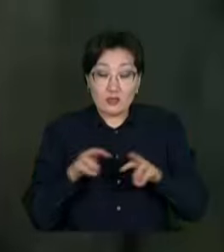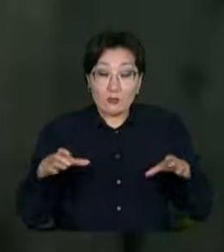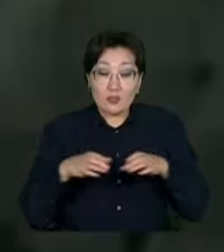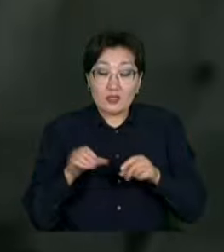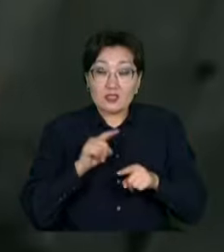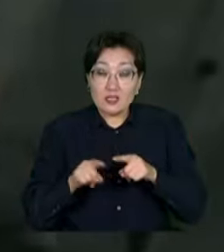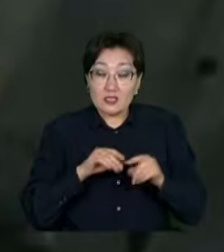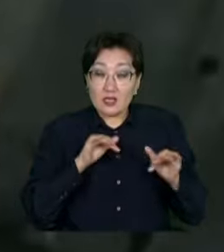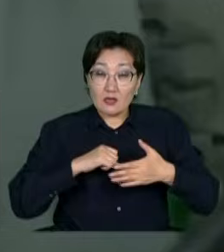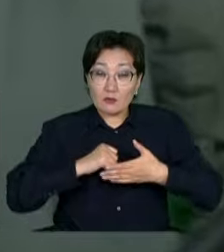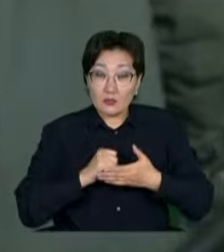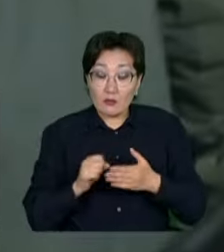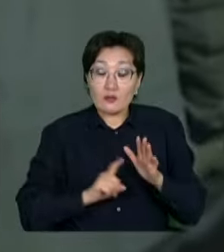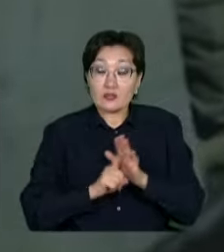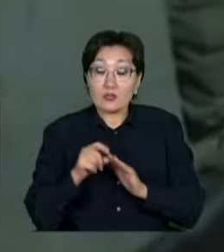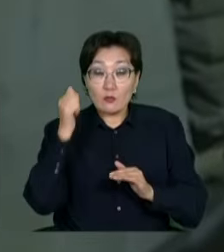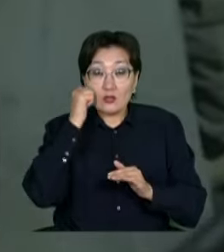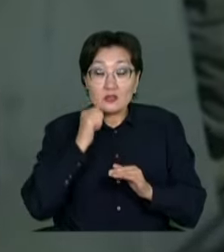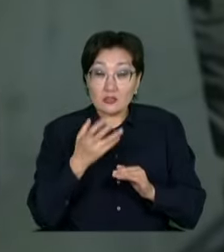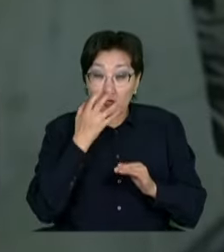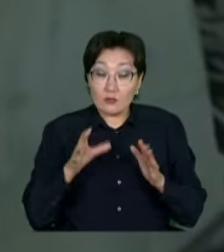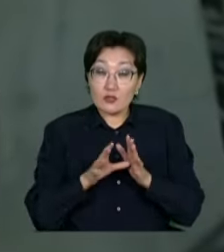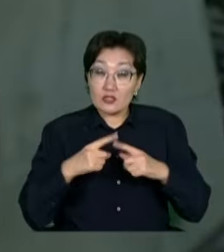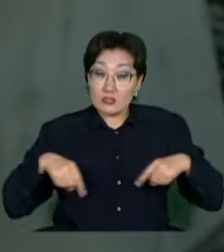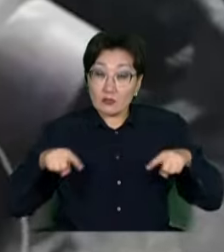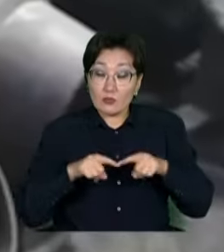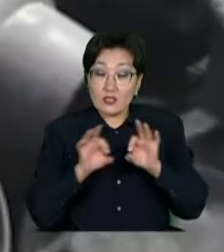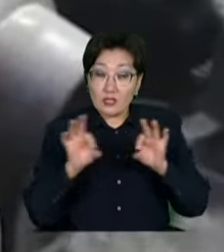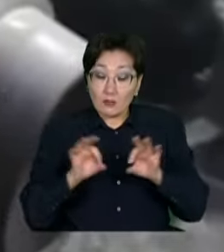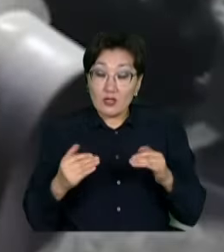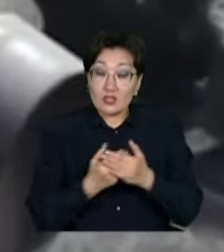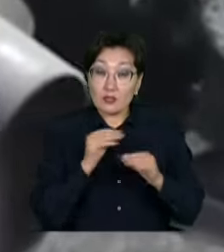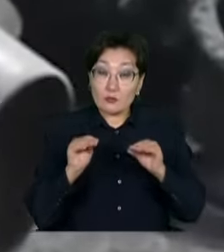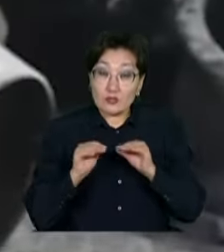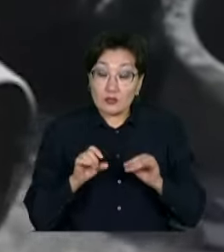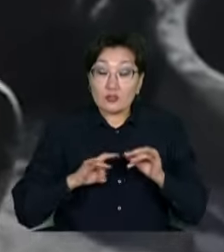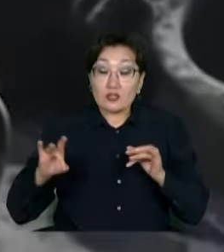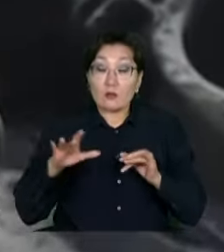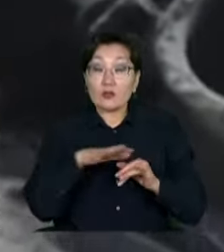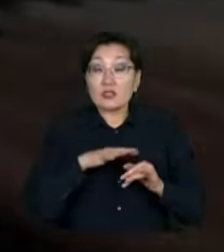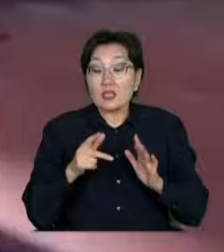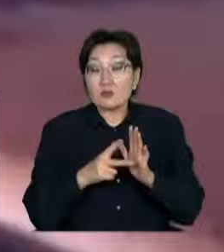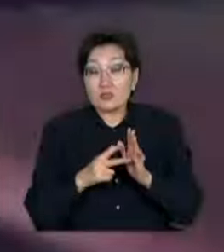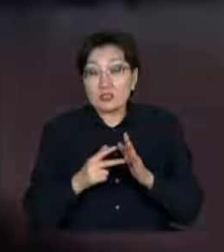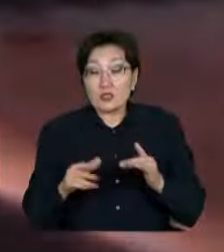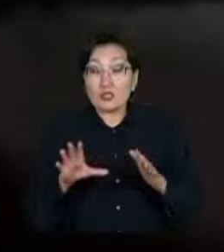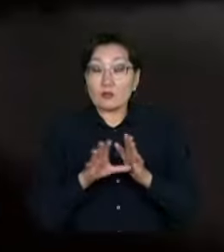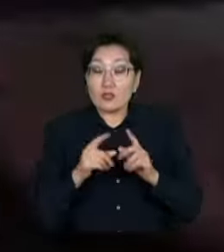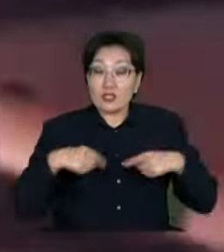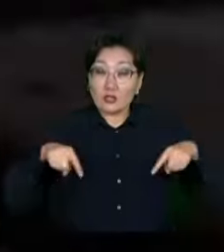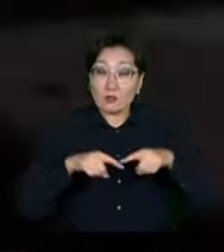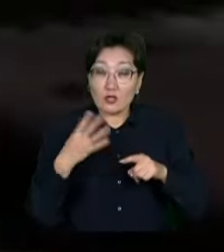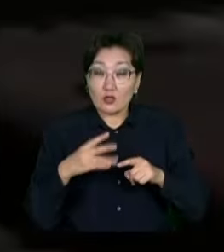ширақ қимылдауға кірісе бастады. Тозығы жеткен жылу орталықтары, желілер жаңартылды. Биыл республика бойынша 8 энергоблок,